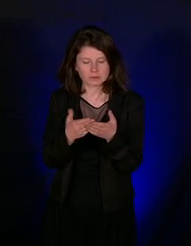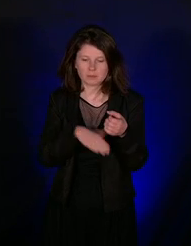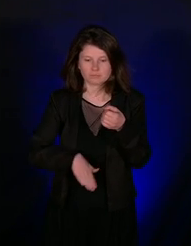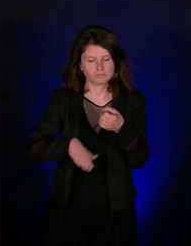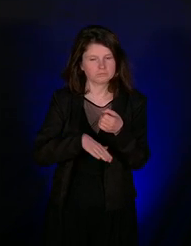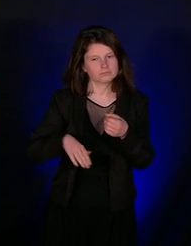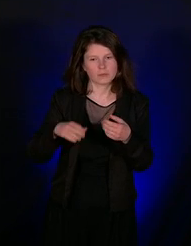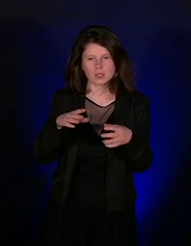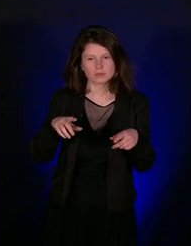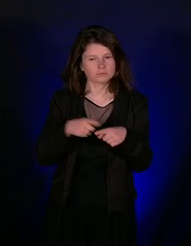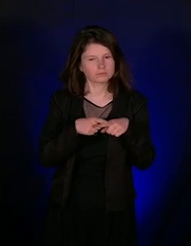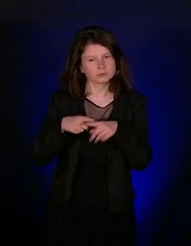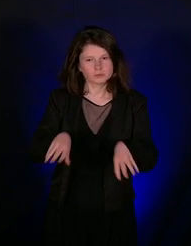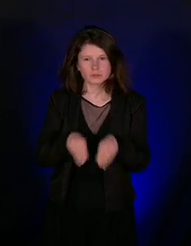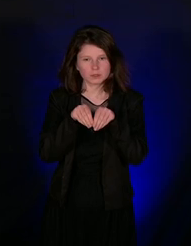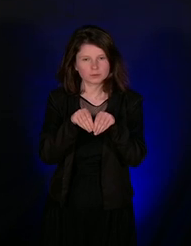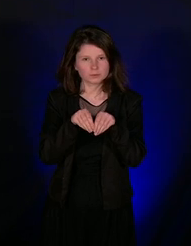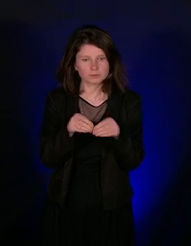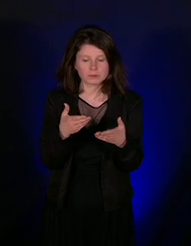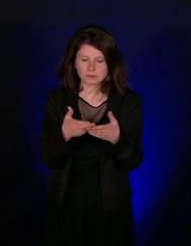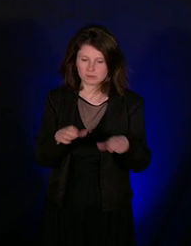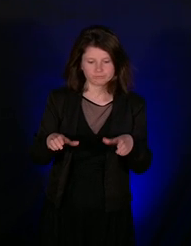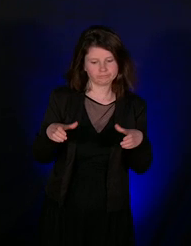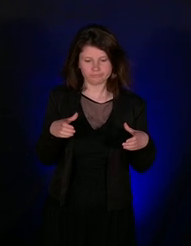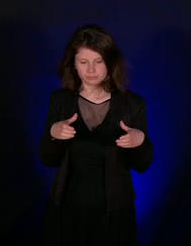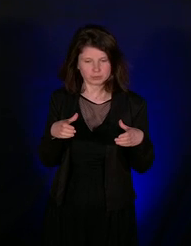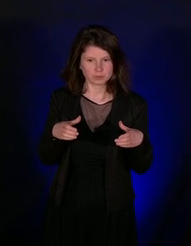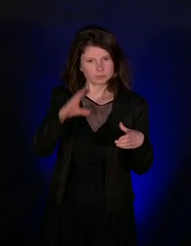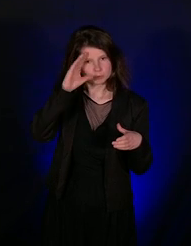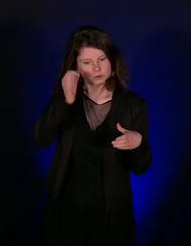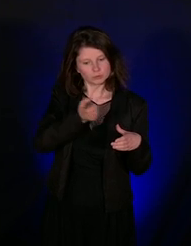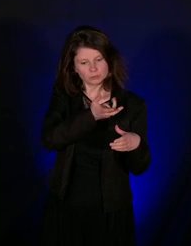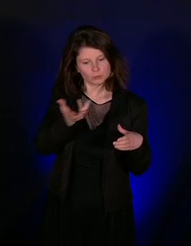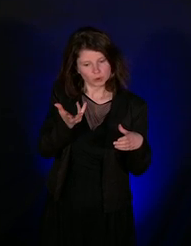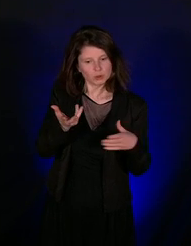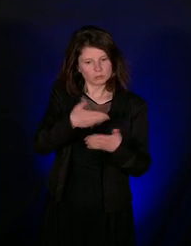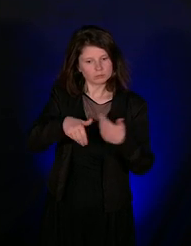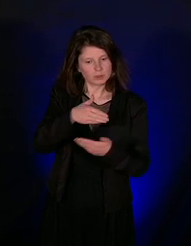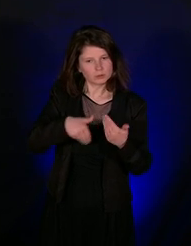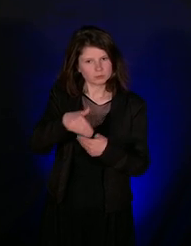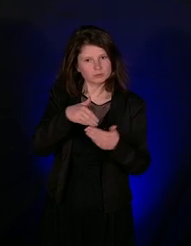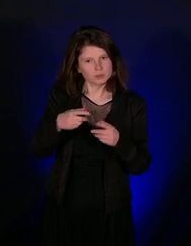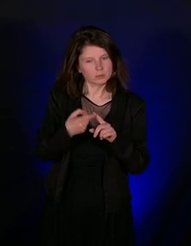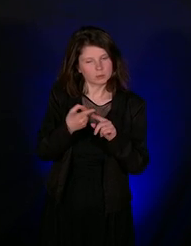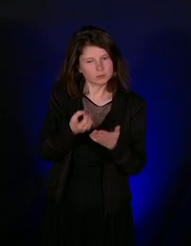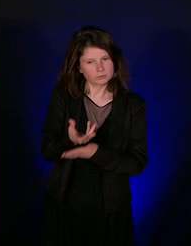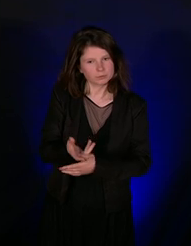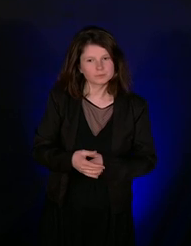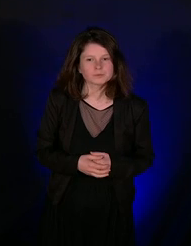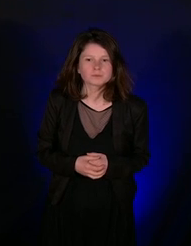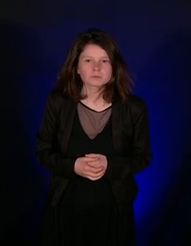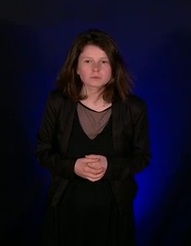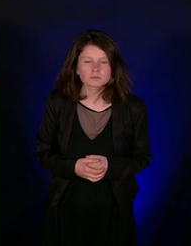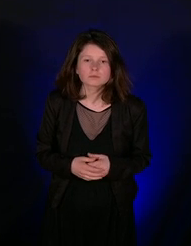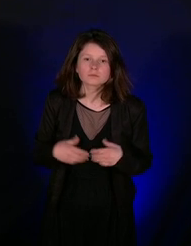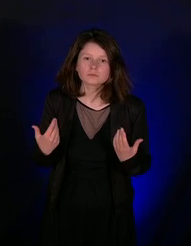c'est un collectif de direction inter professionnelle il semble important de le rappeler nous vous présentons